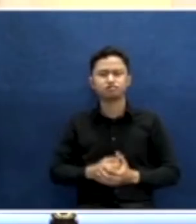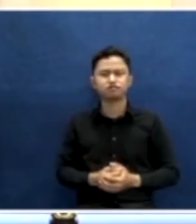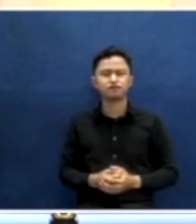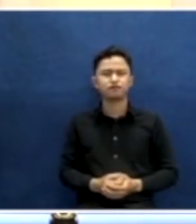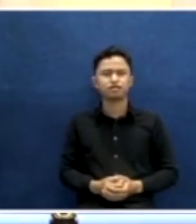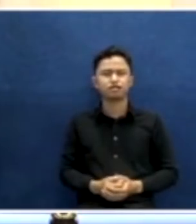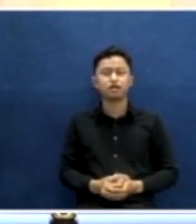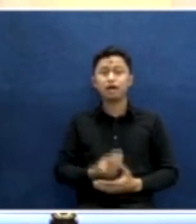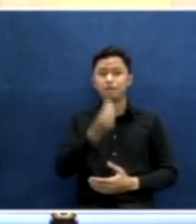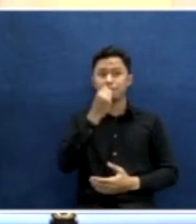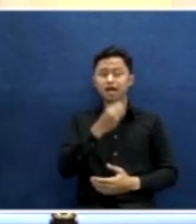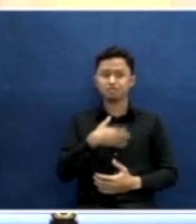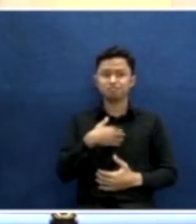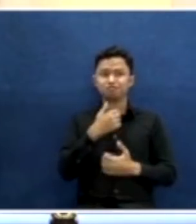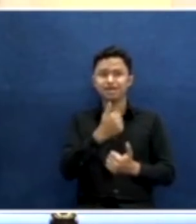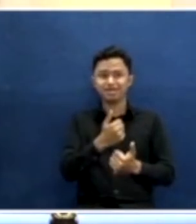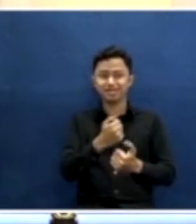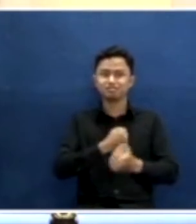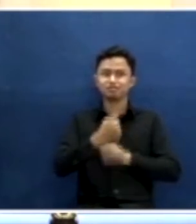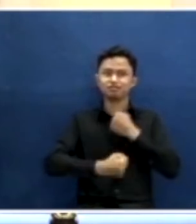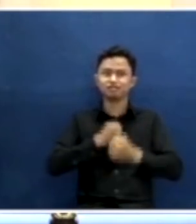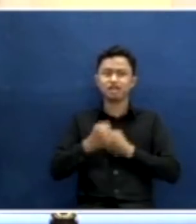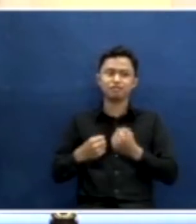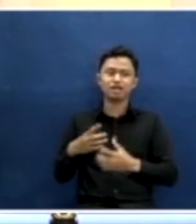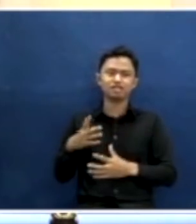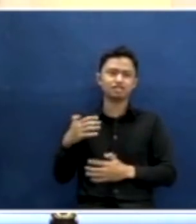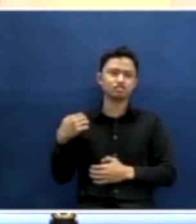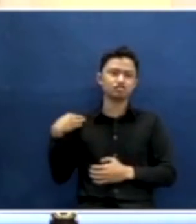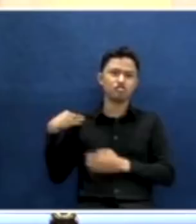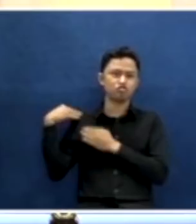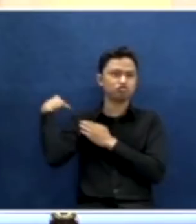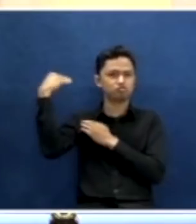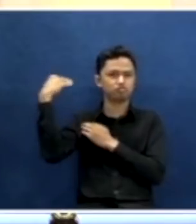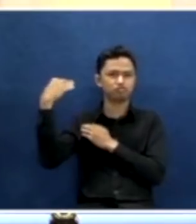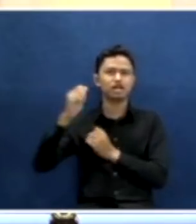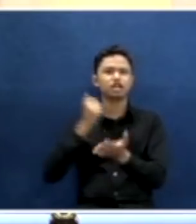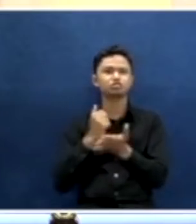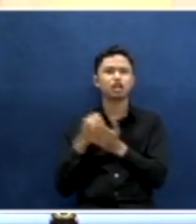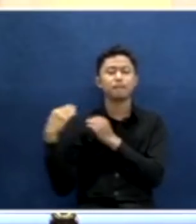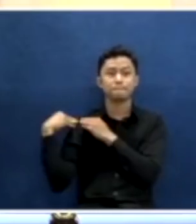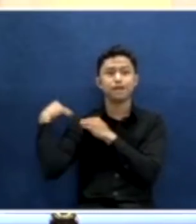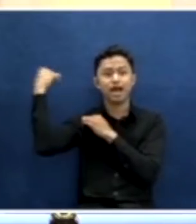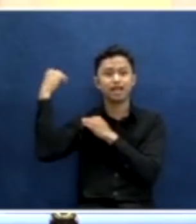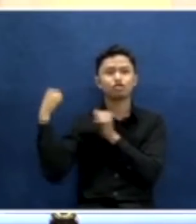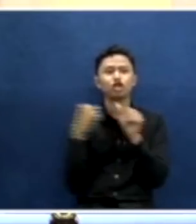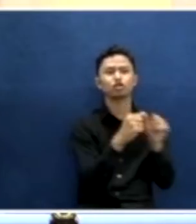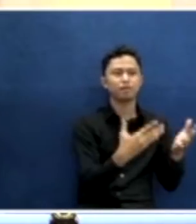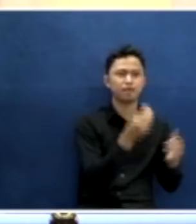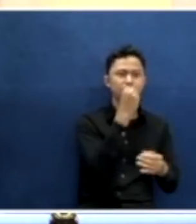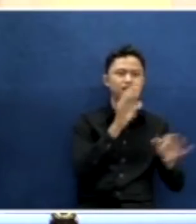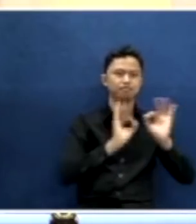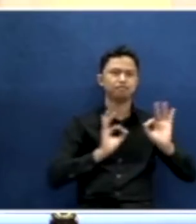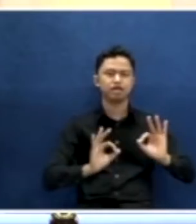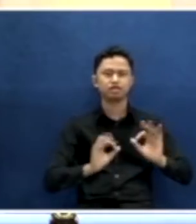makan yang baik kemudian beramal Shalih karena ternyata amal Shalih kita tergantung makanan kita warnanya maaf kalau ada diantara kita sering